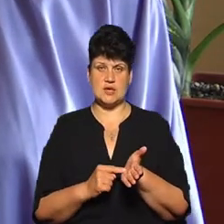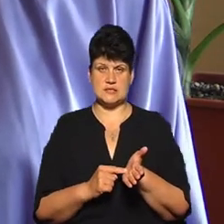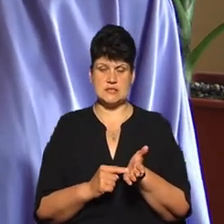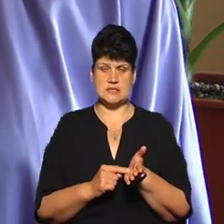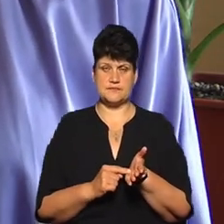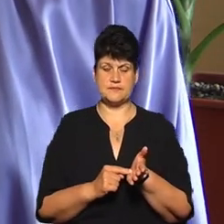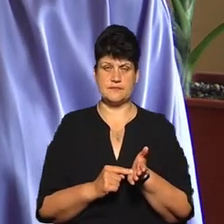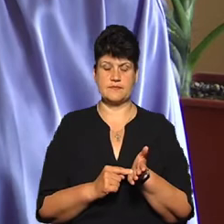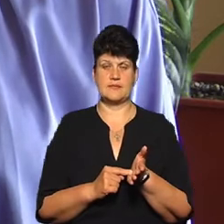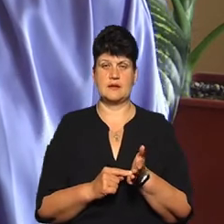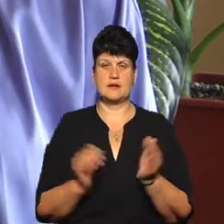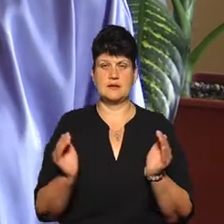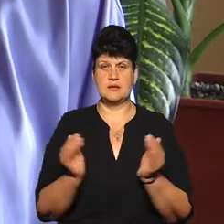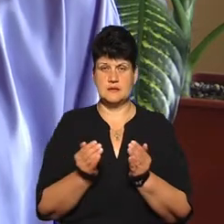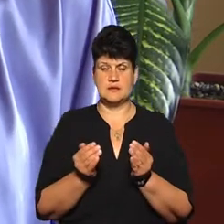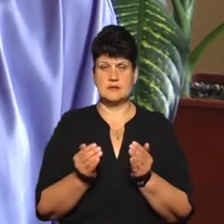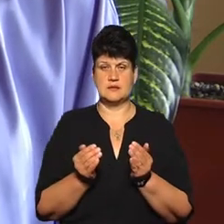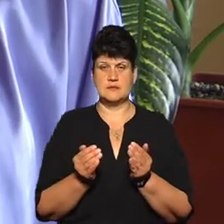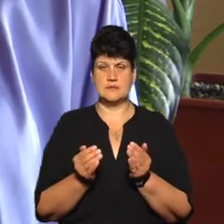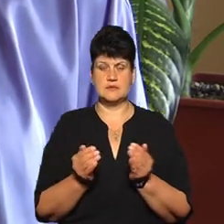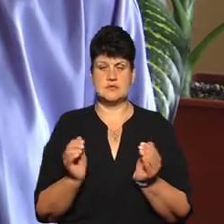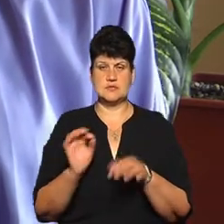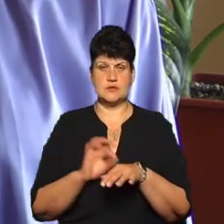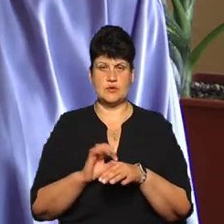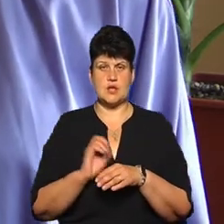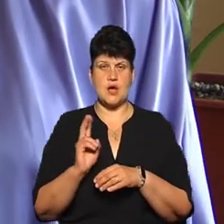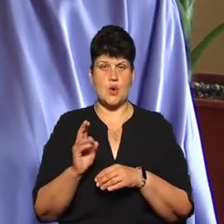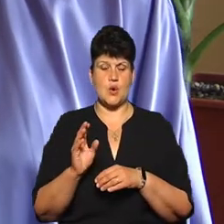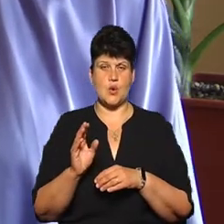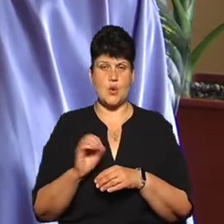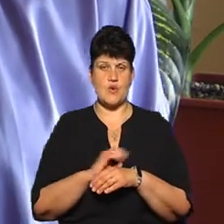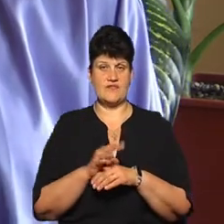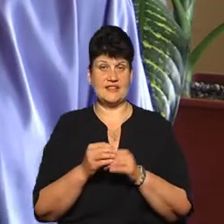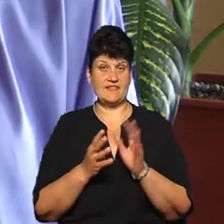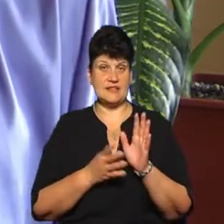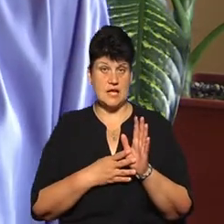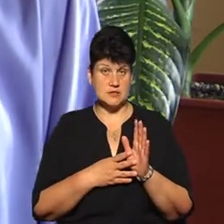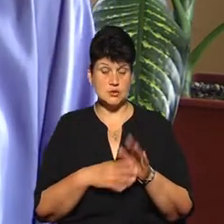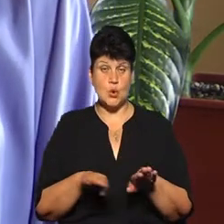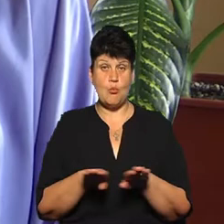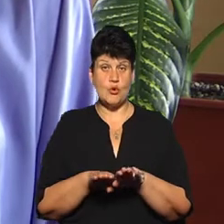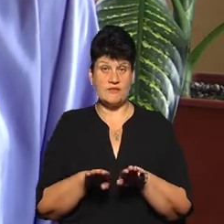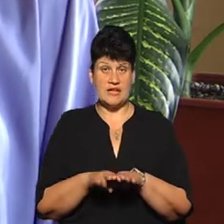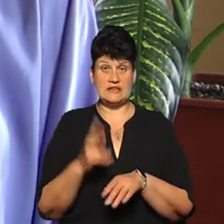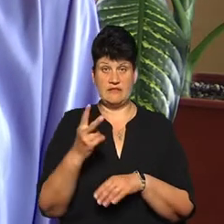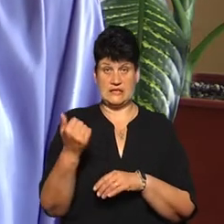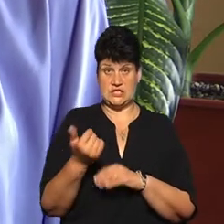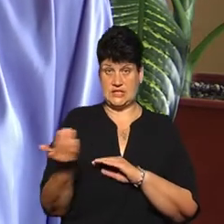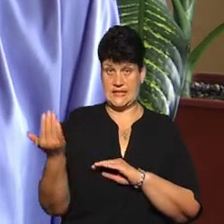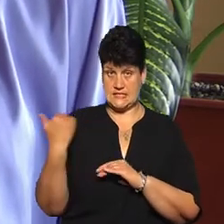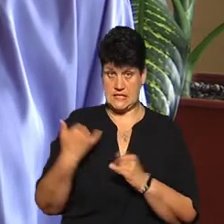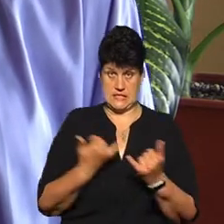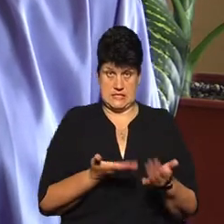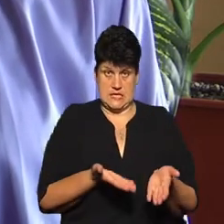зріст захворюваності на COVID-19. Але якщо порівняти статистику 2 тижні тому і